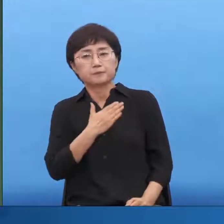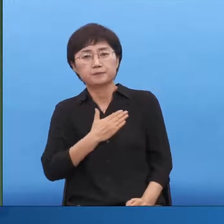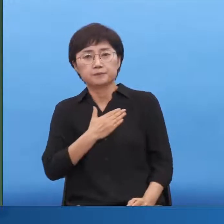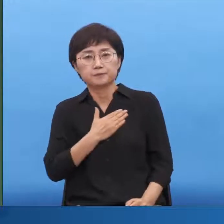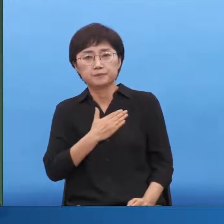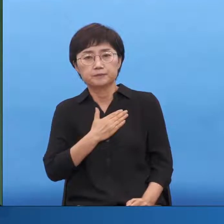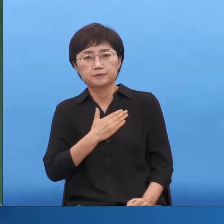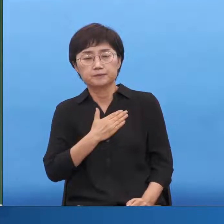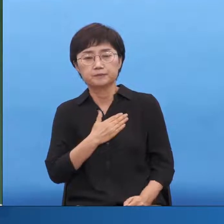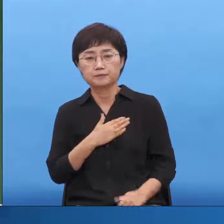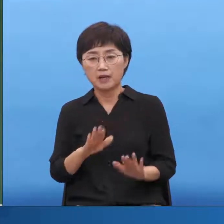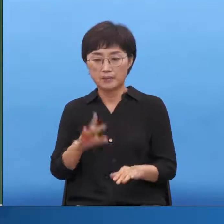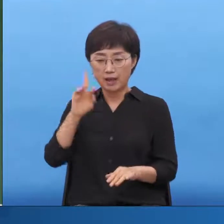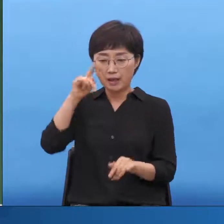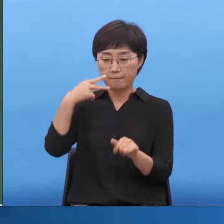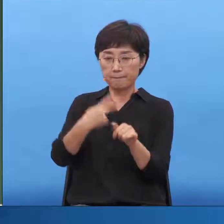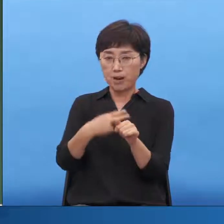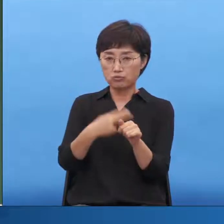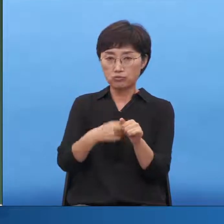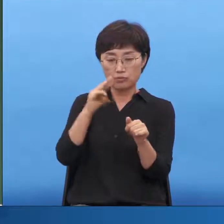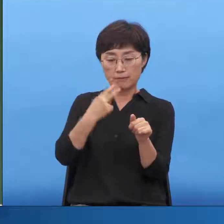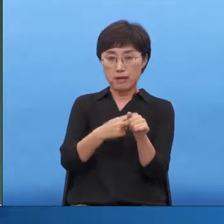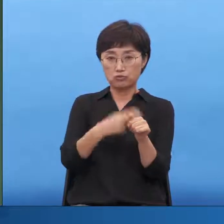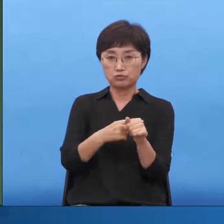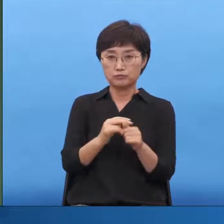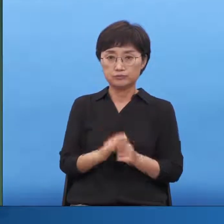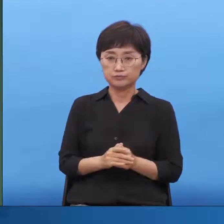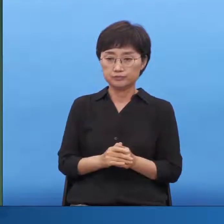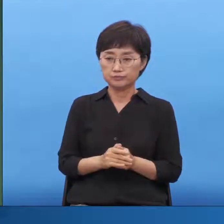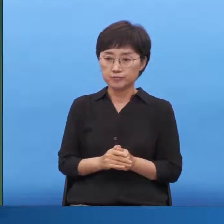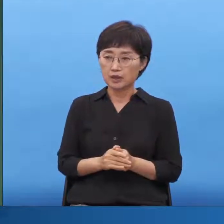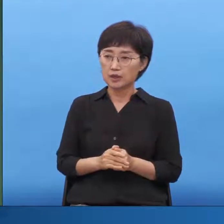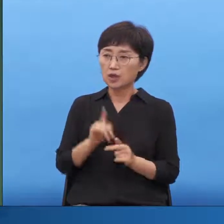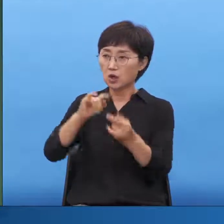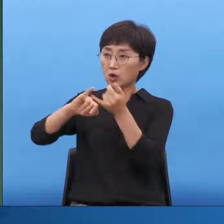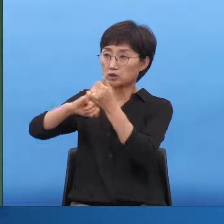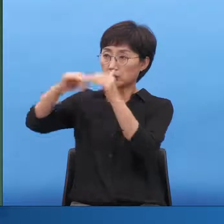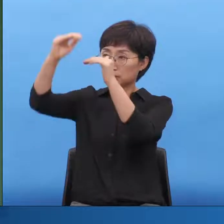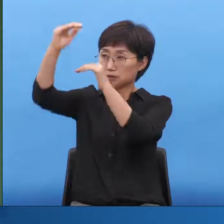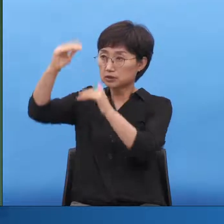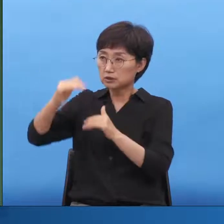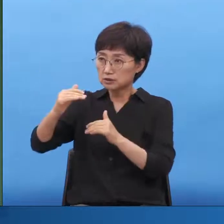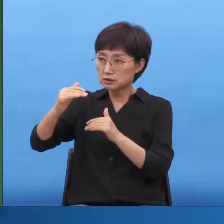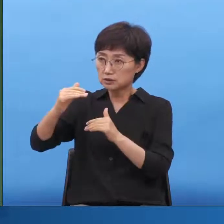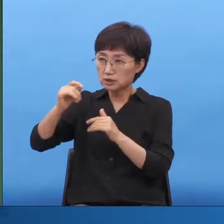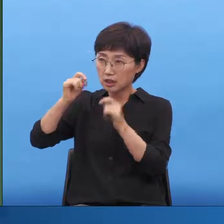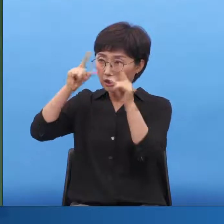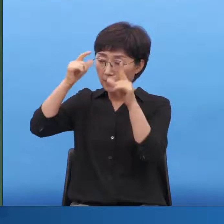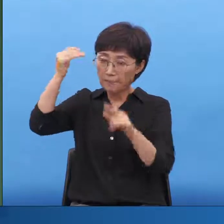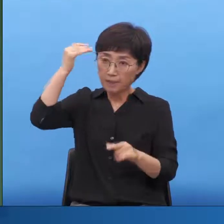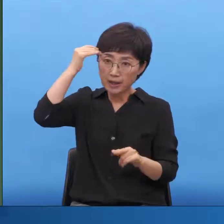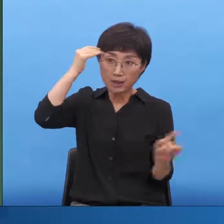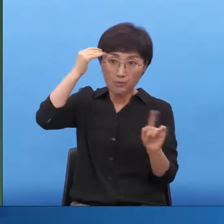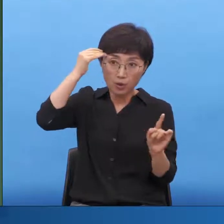他们就非常生气因为他们听不明白 바울은 뭐라고 했습니까? 요걸 못 깨닫게 하는 나의 지식과 어마어마한